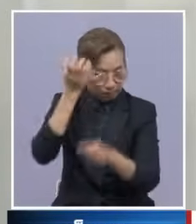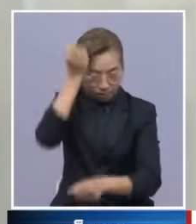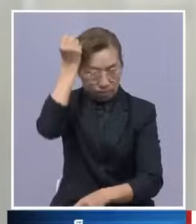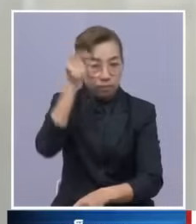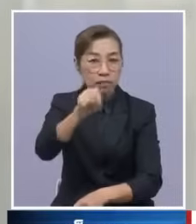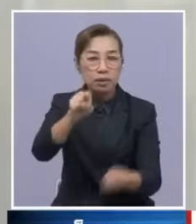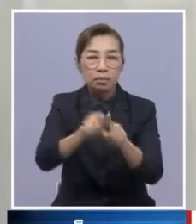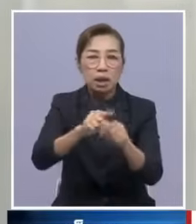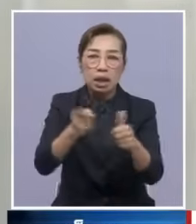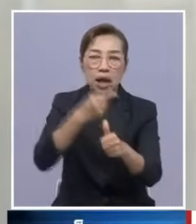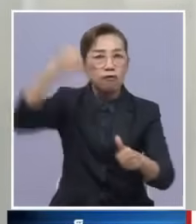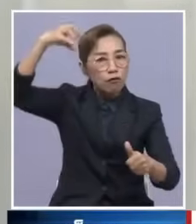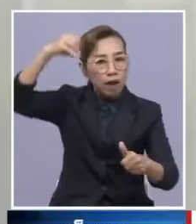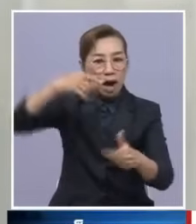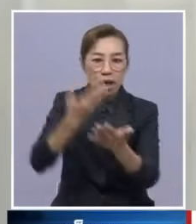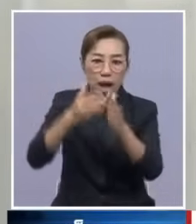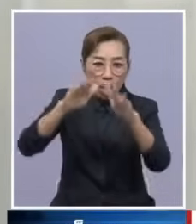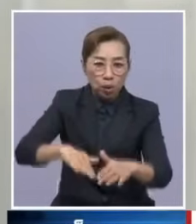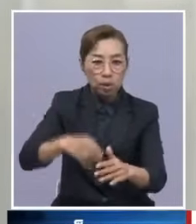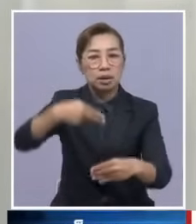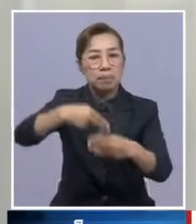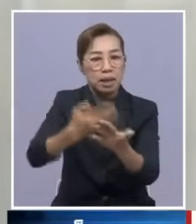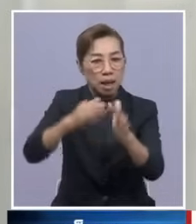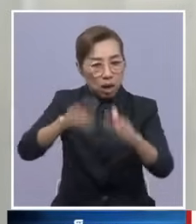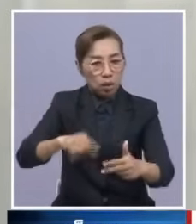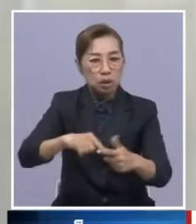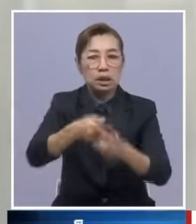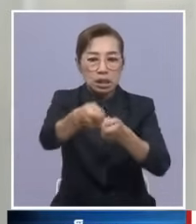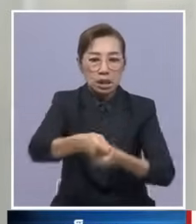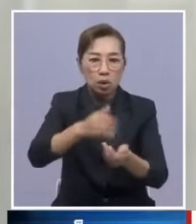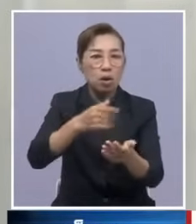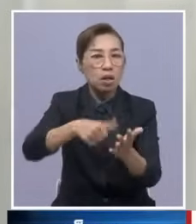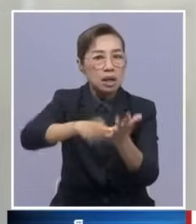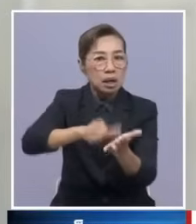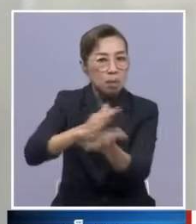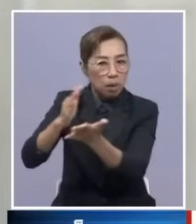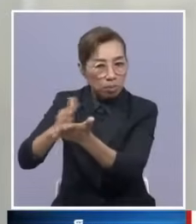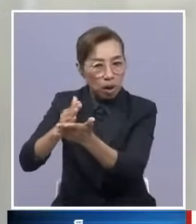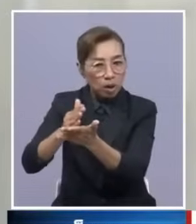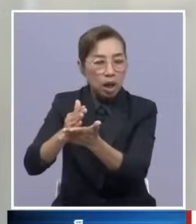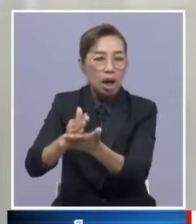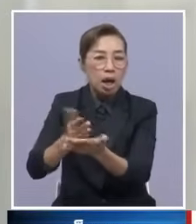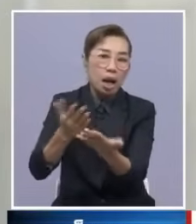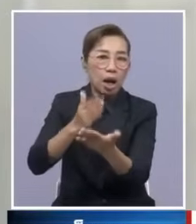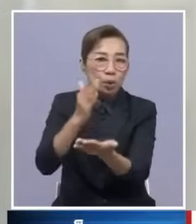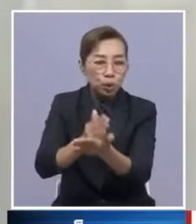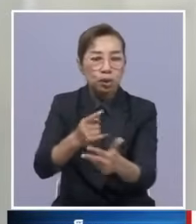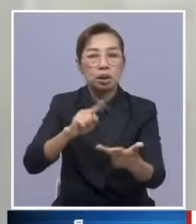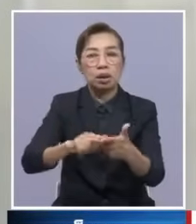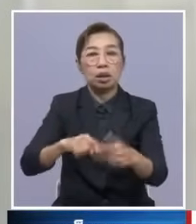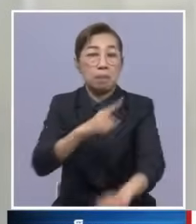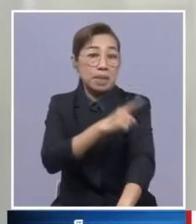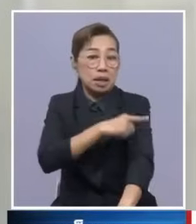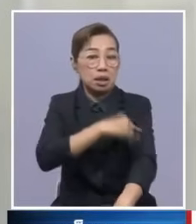คาค่าไฟฟ้าราคาน้ำมันการพักหนี้เกษตรกรการเพิ่มเงินเดือนปริญญาตรีที่ประกาศจะเพิ่มเป็น 25,000 บาท